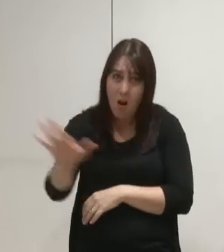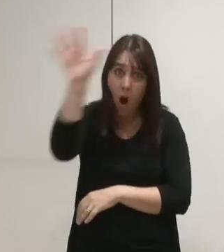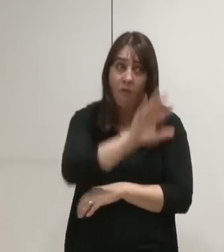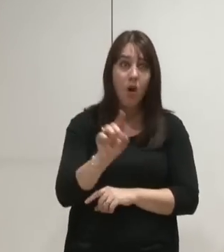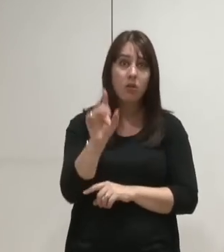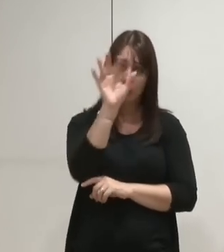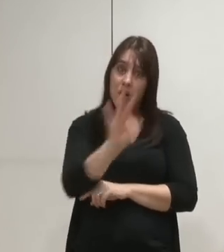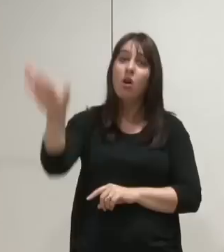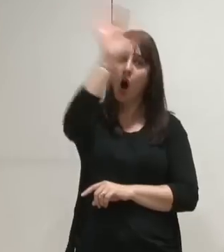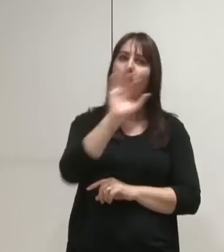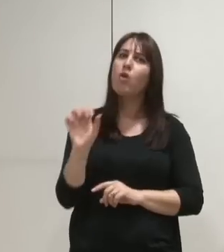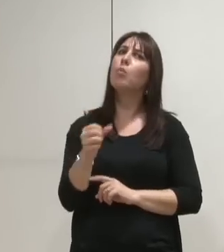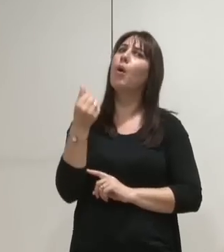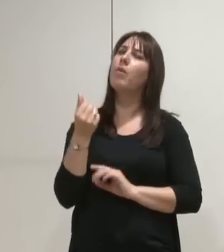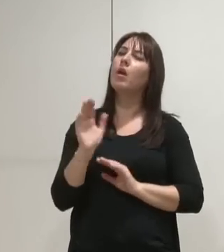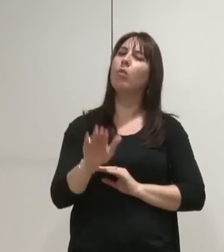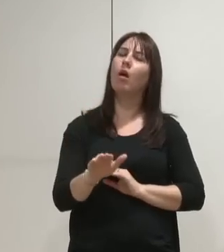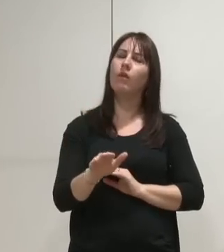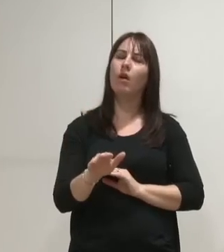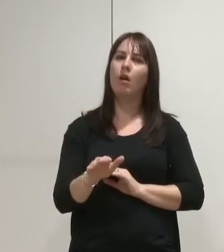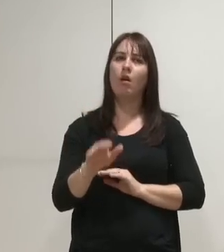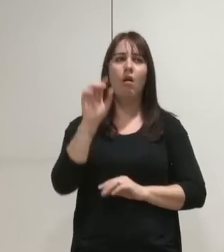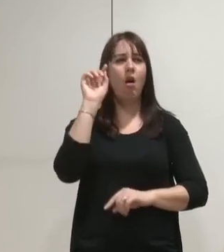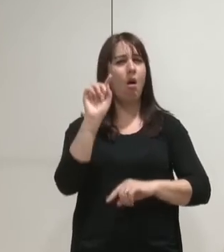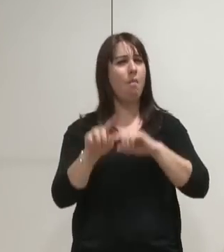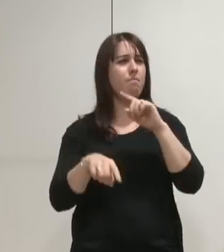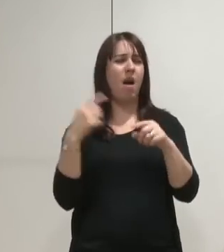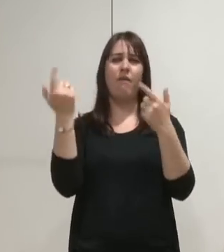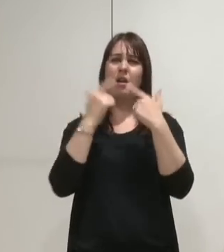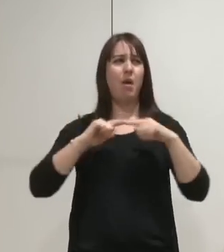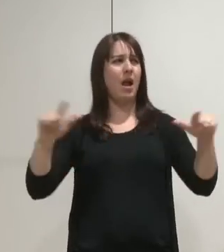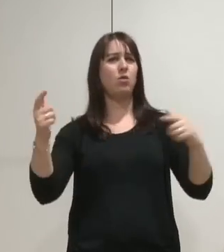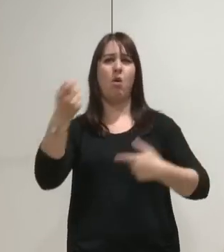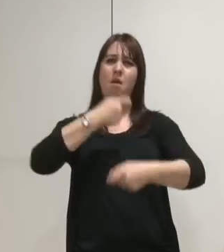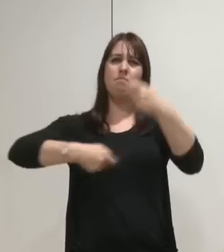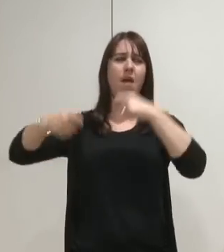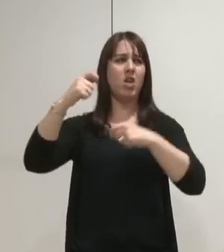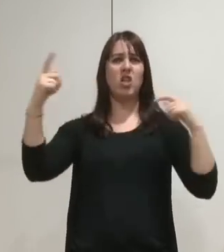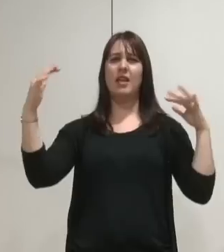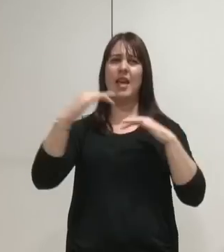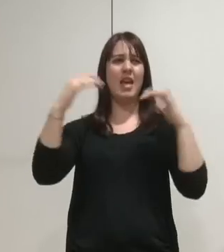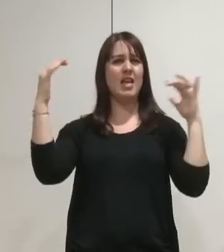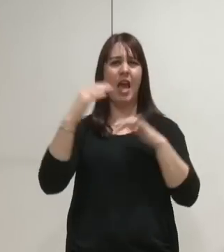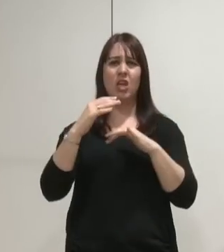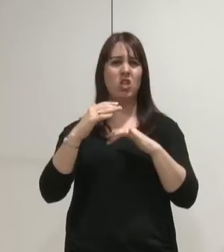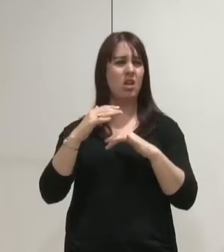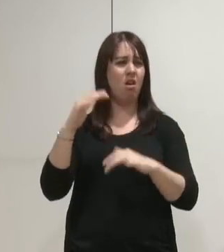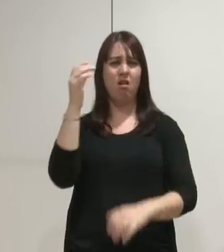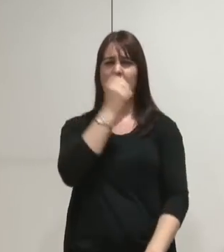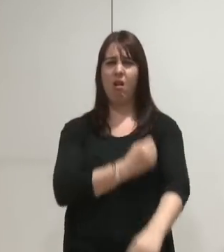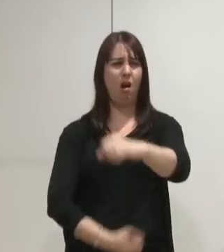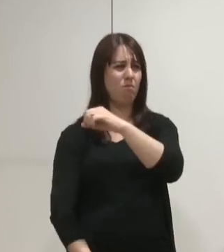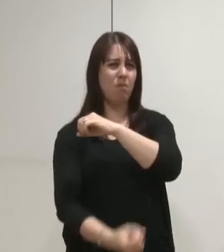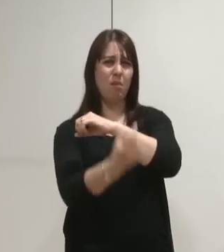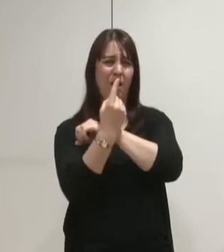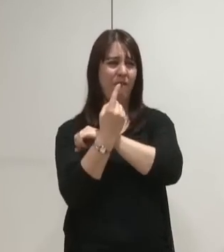France dans un premier temps une libéralisation du marché de l'énergie comme personne ne